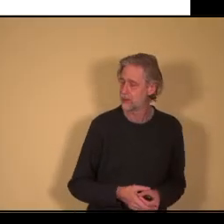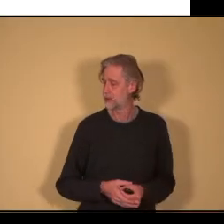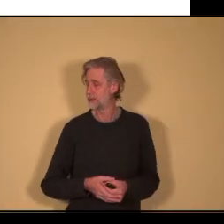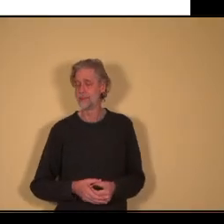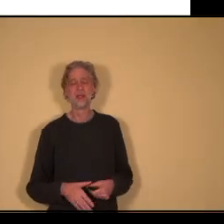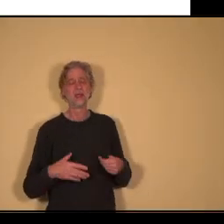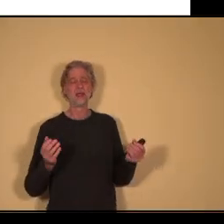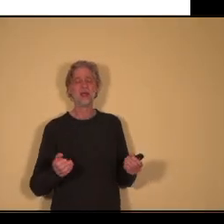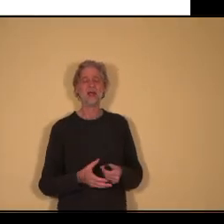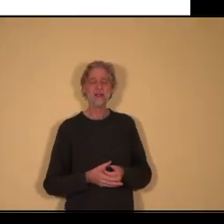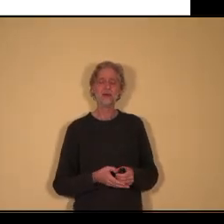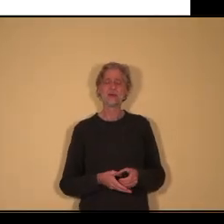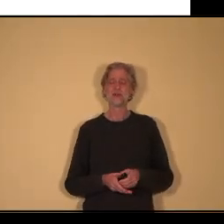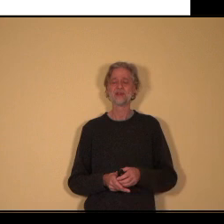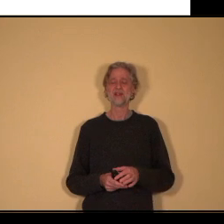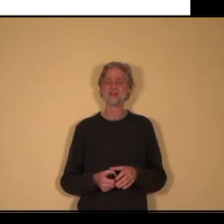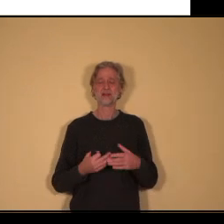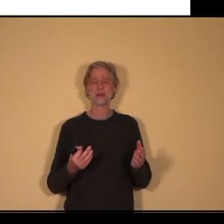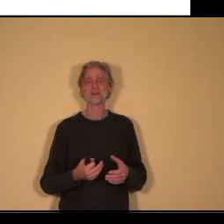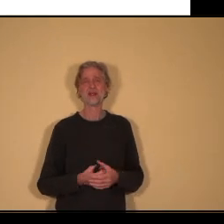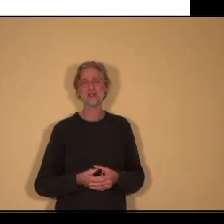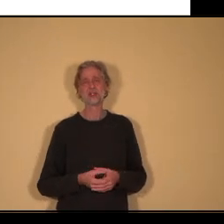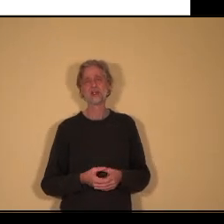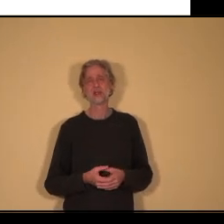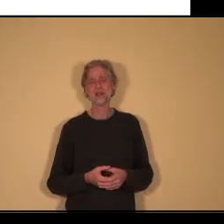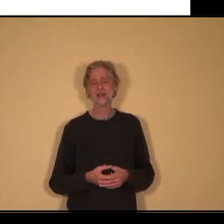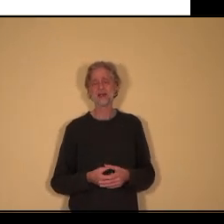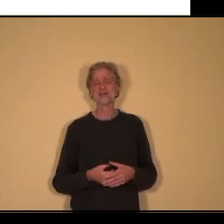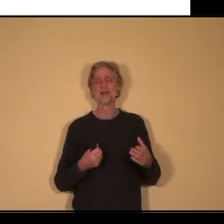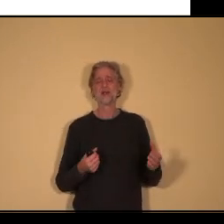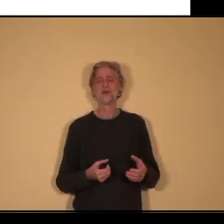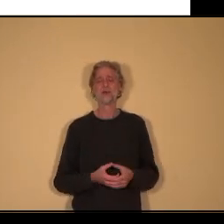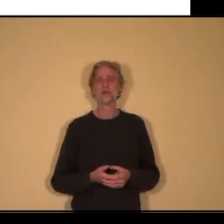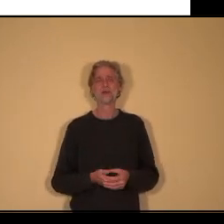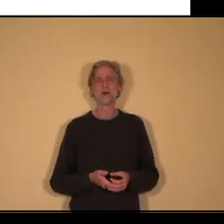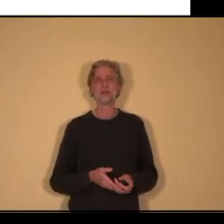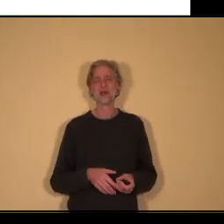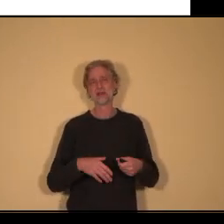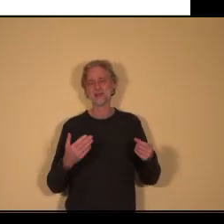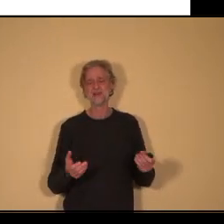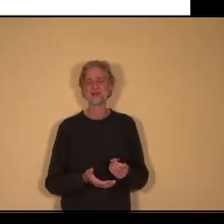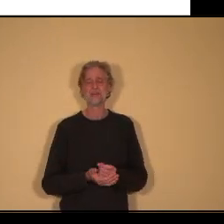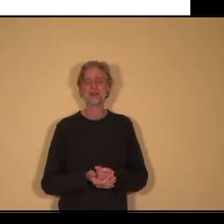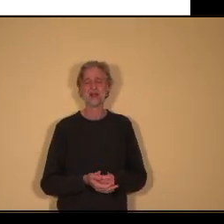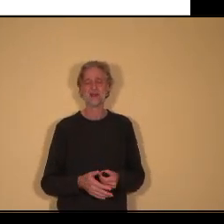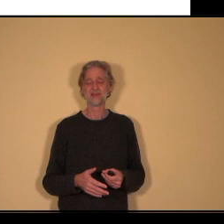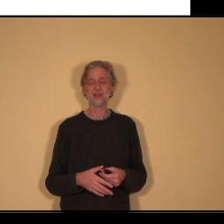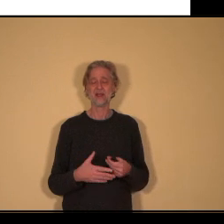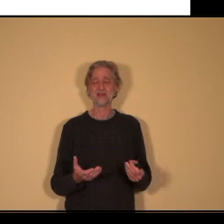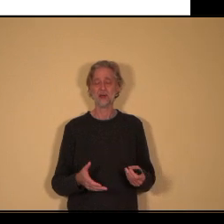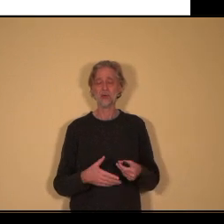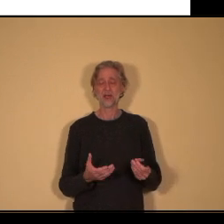den El Niño und den Southern Oscillation Index, und man bezeichnet es insgesamt dann